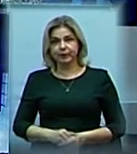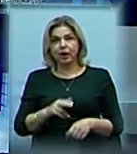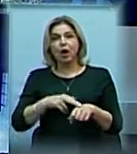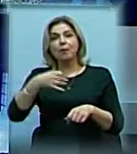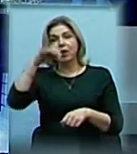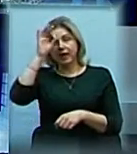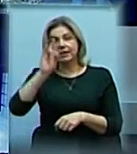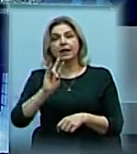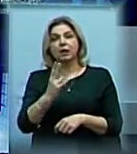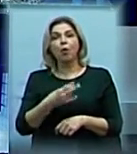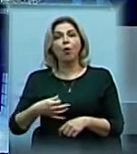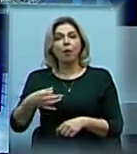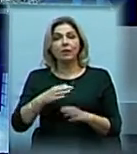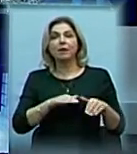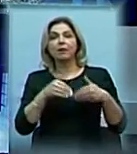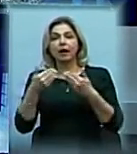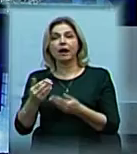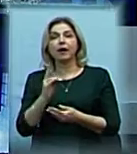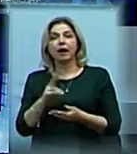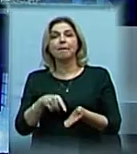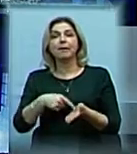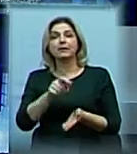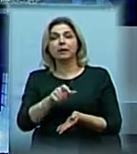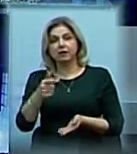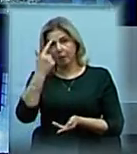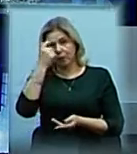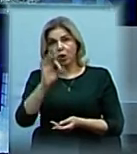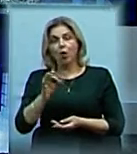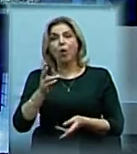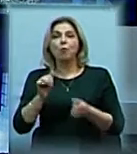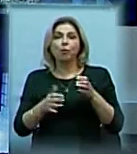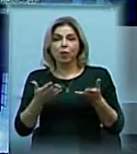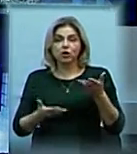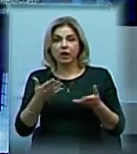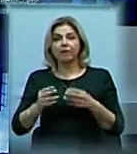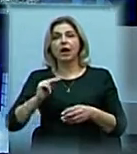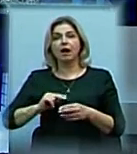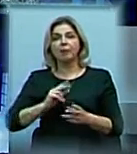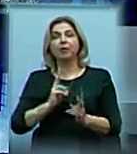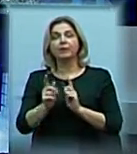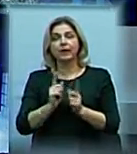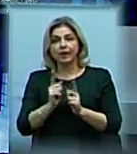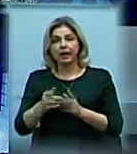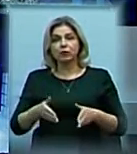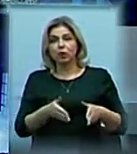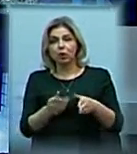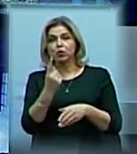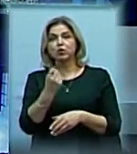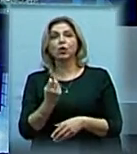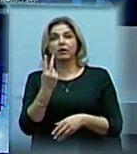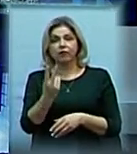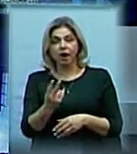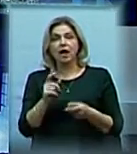Поліція Миколаївської області звертається до містян з попередженням про можливі перебої у роботі спецлінії 102. У зв'язку з цим,